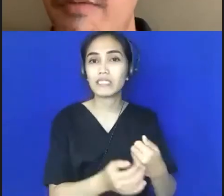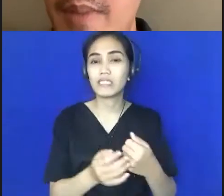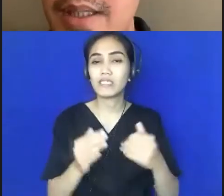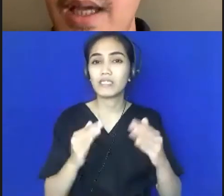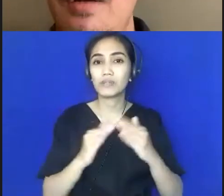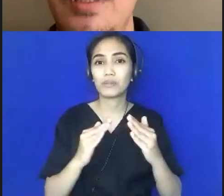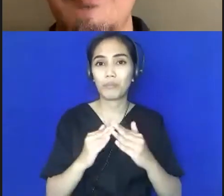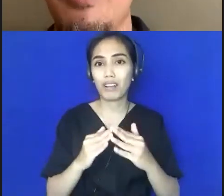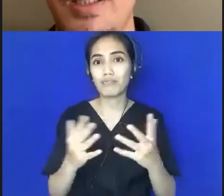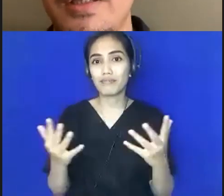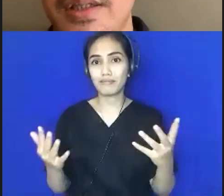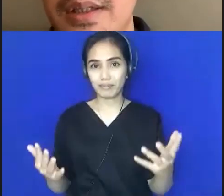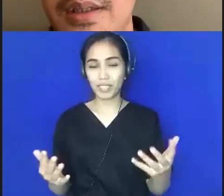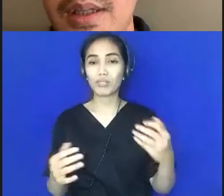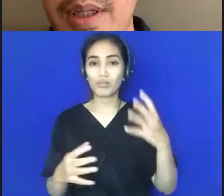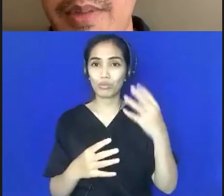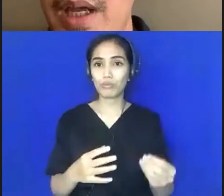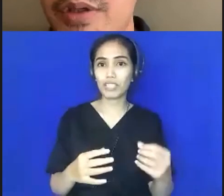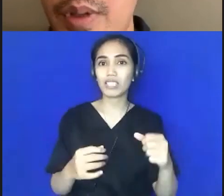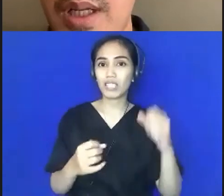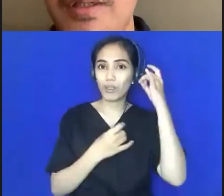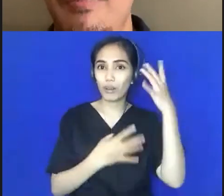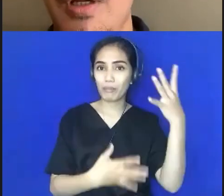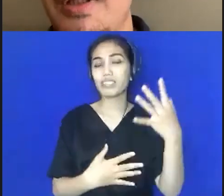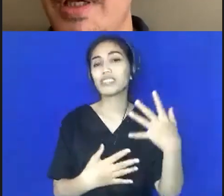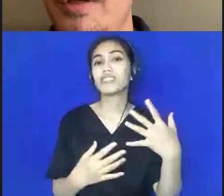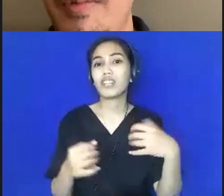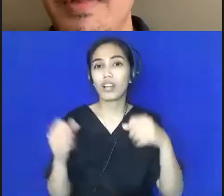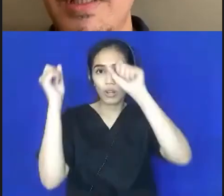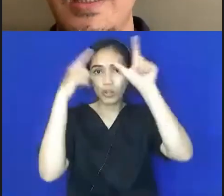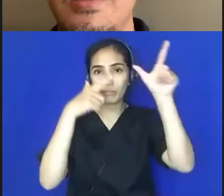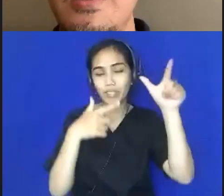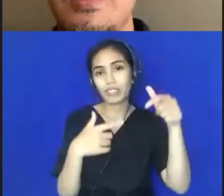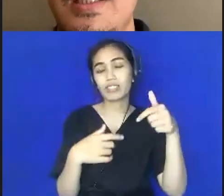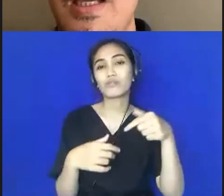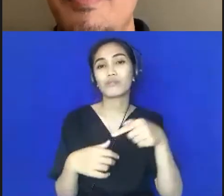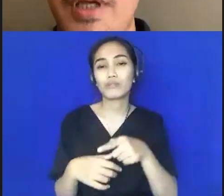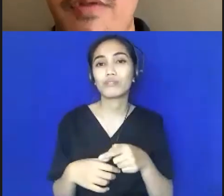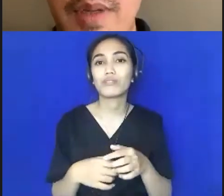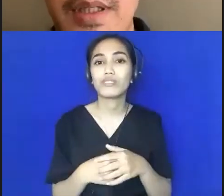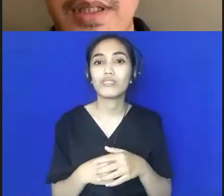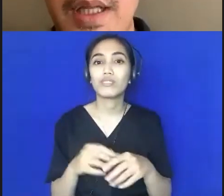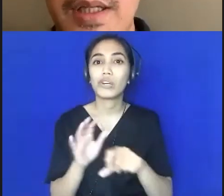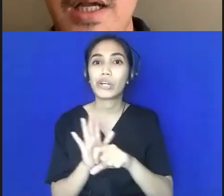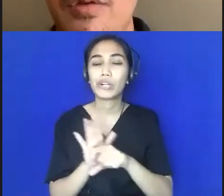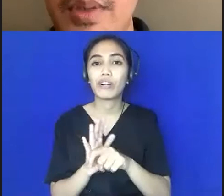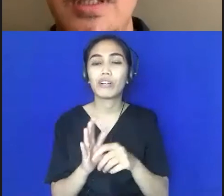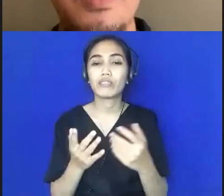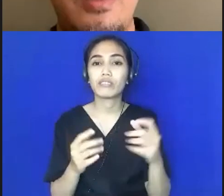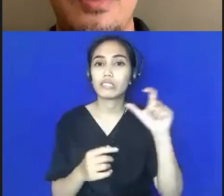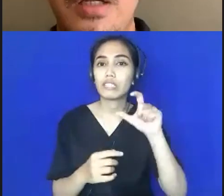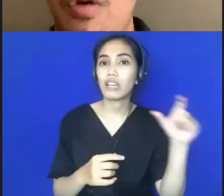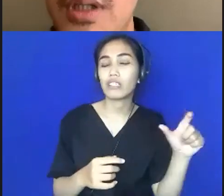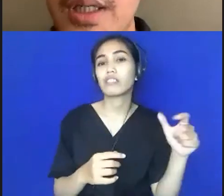tadi tentu menjadi sumber informasi ya. Kalau dalam konteks pengasuhan dan istri 2 hari pertama kehidupan misalnya, ya dia harus mencari informasi dari